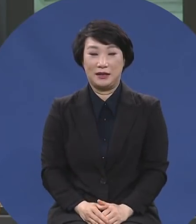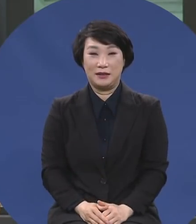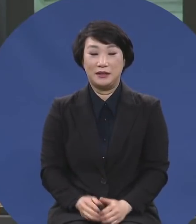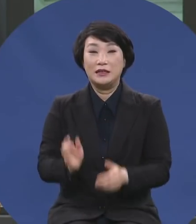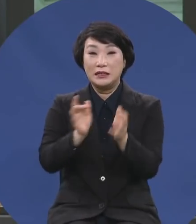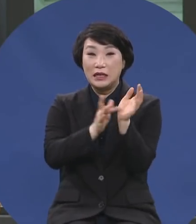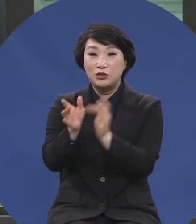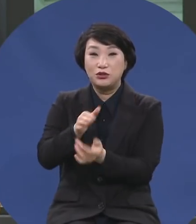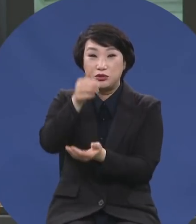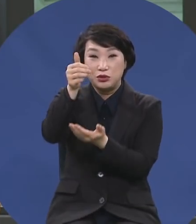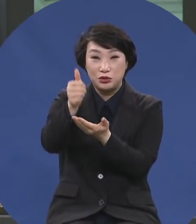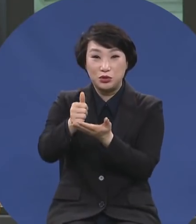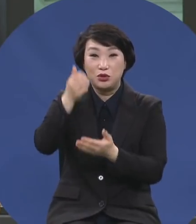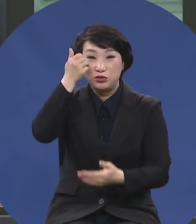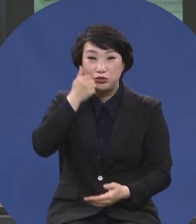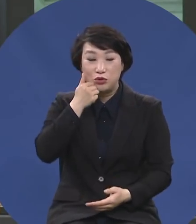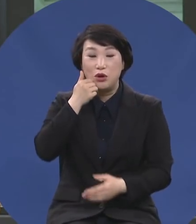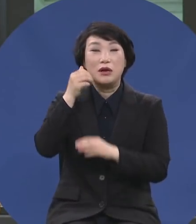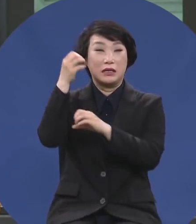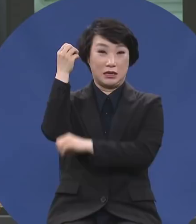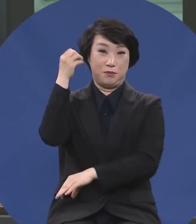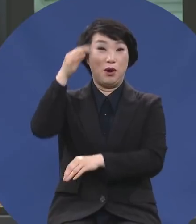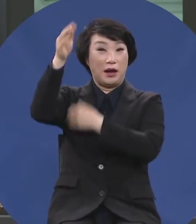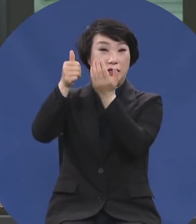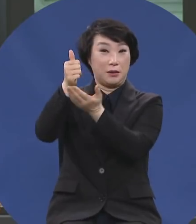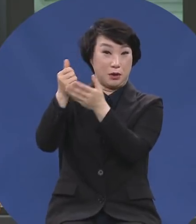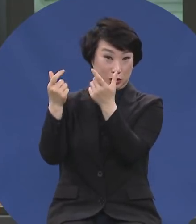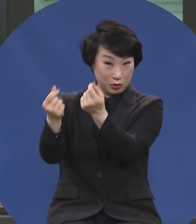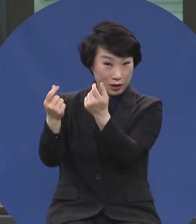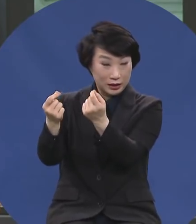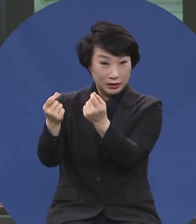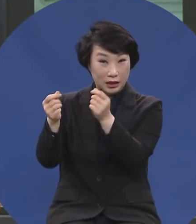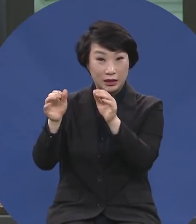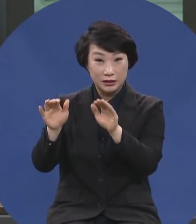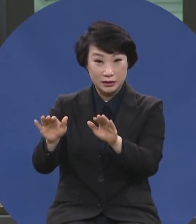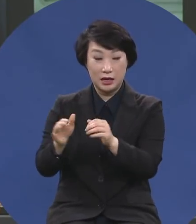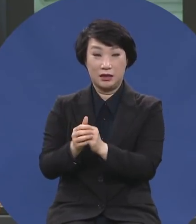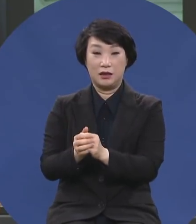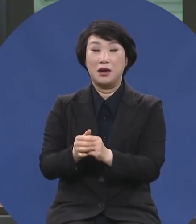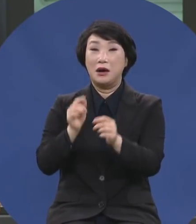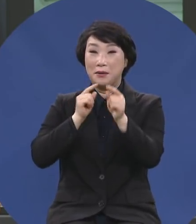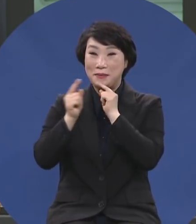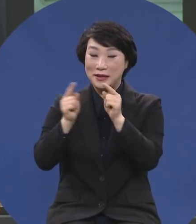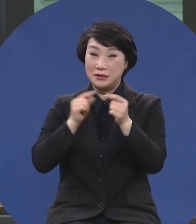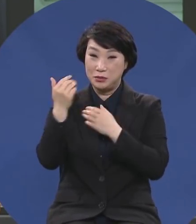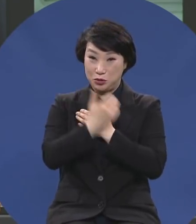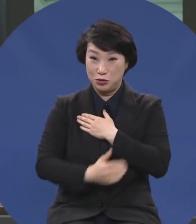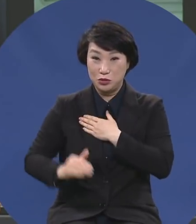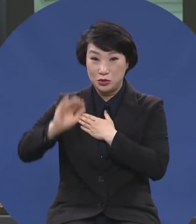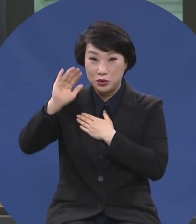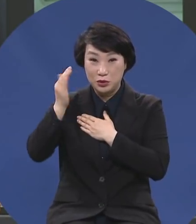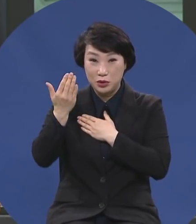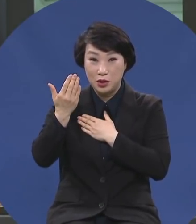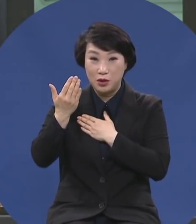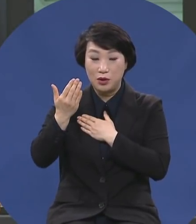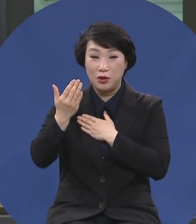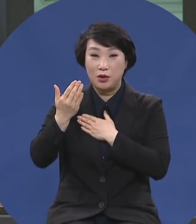예수 그리스도는 근본 하나님의 본체시나 말씀이 육신이